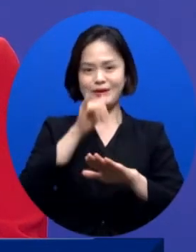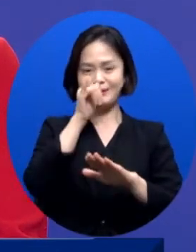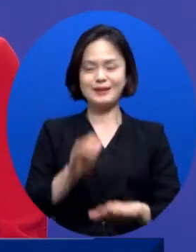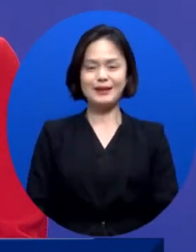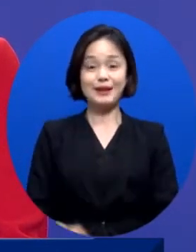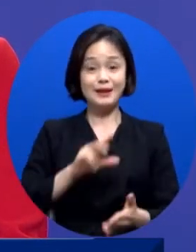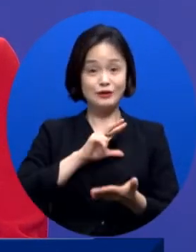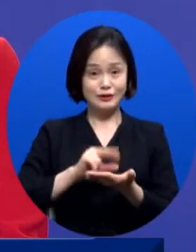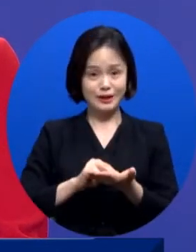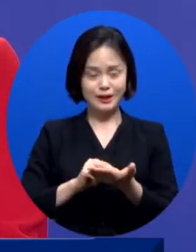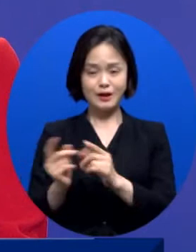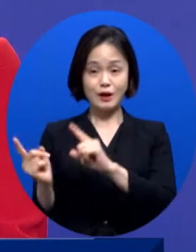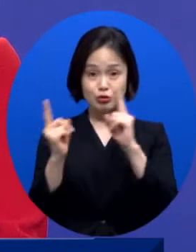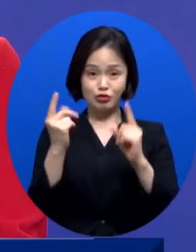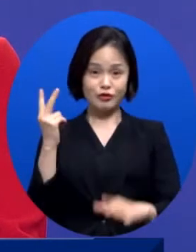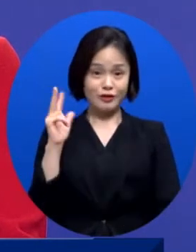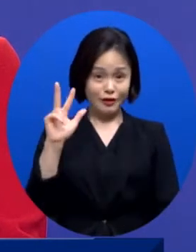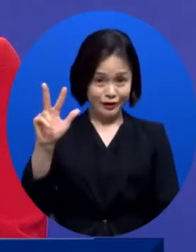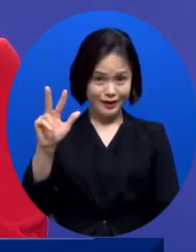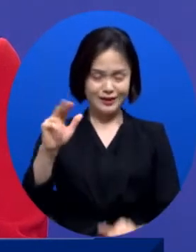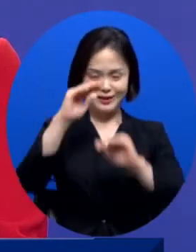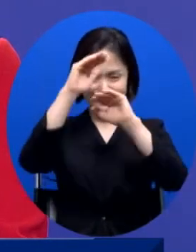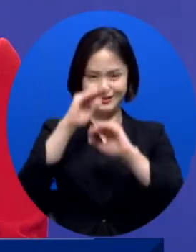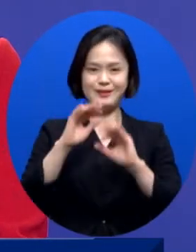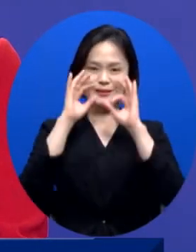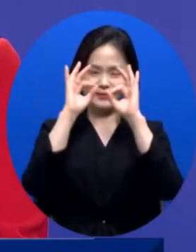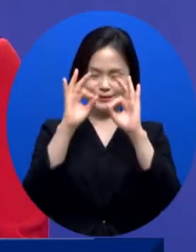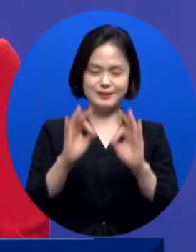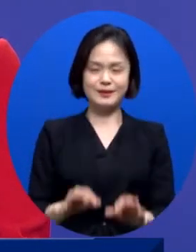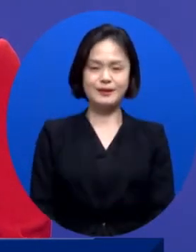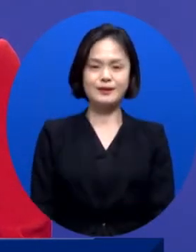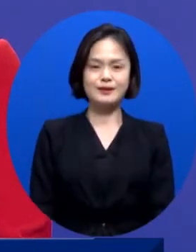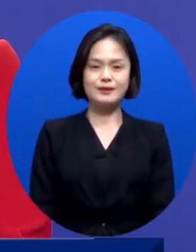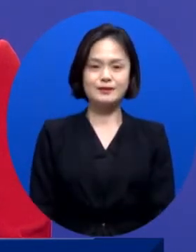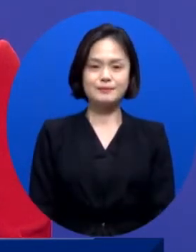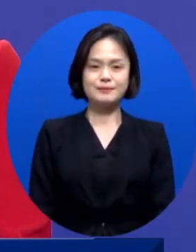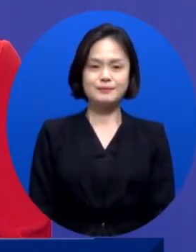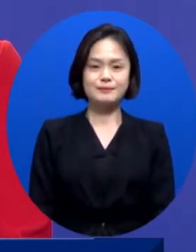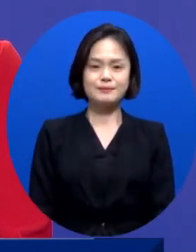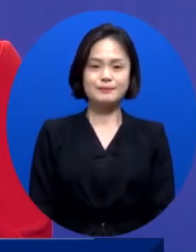함께하는 릴레이 기도운동 CTS 부흥 어게인을 구효환 기자가 전해드립니다.